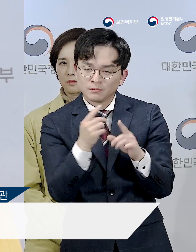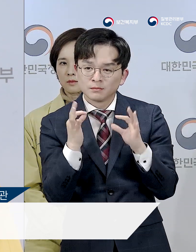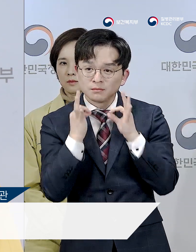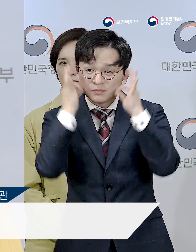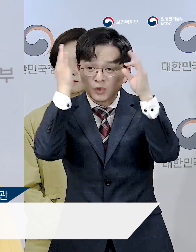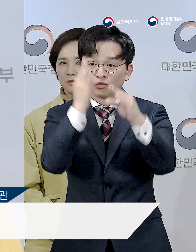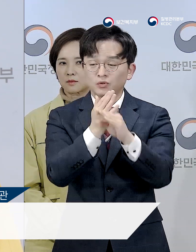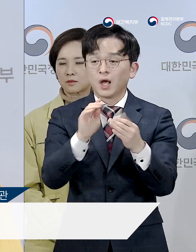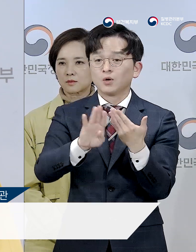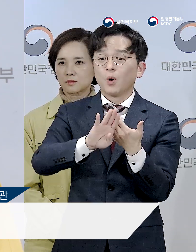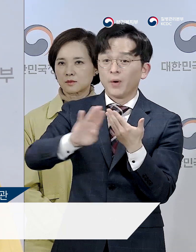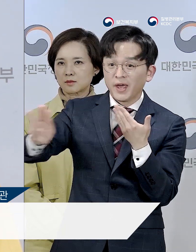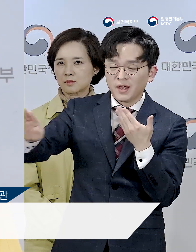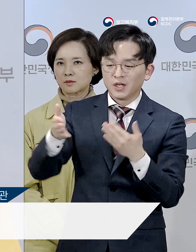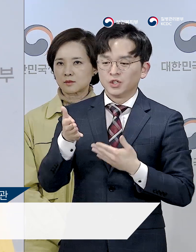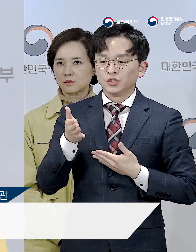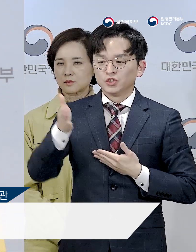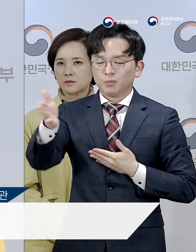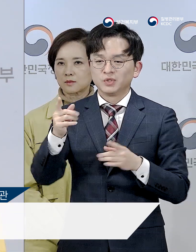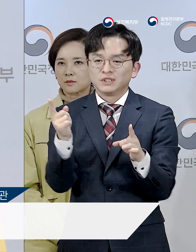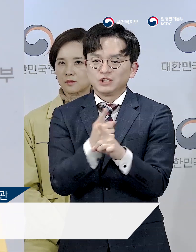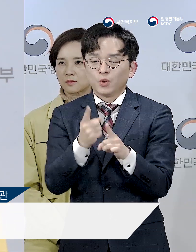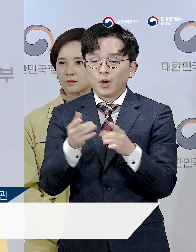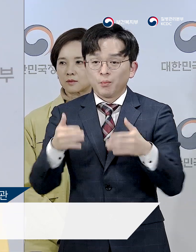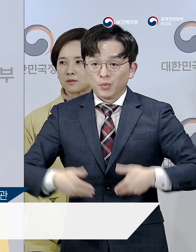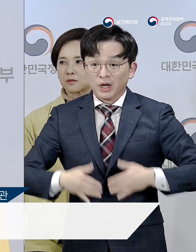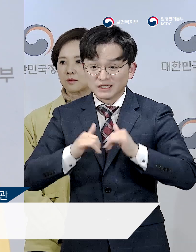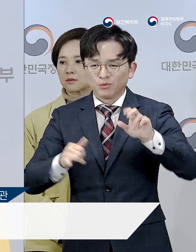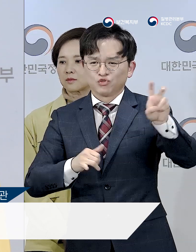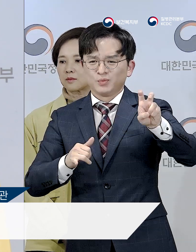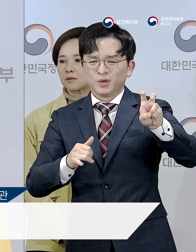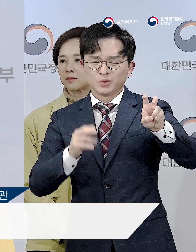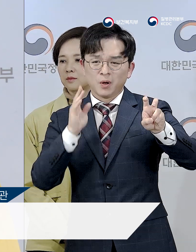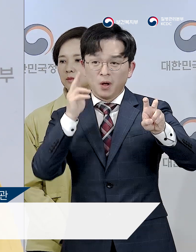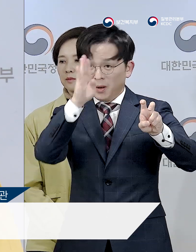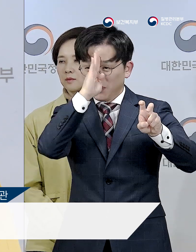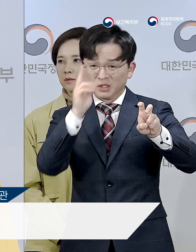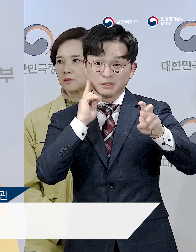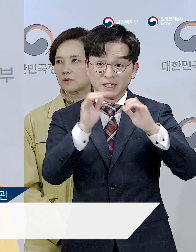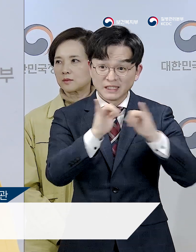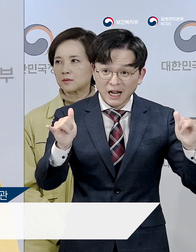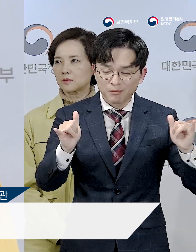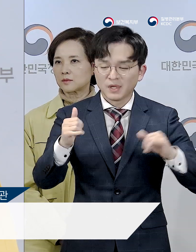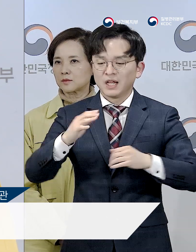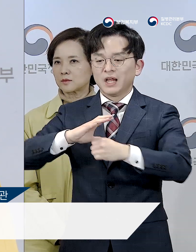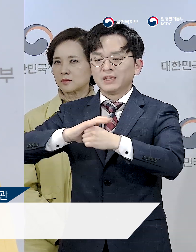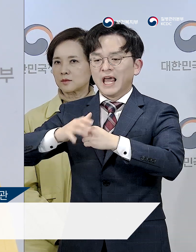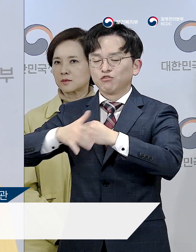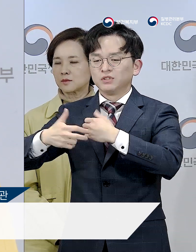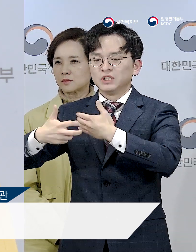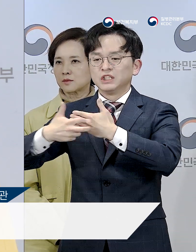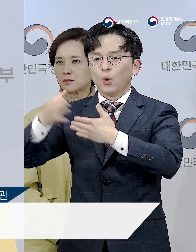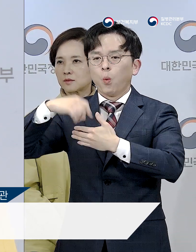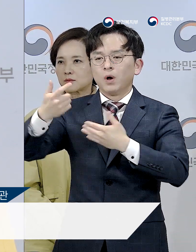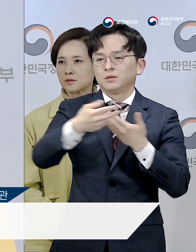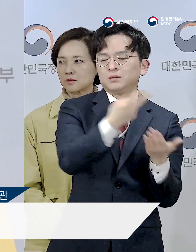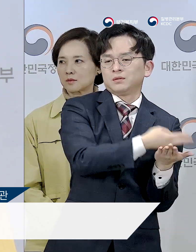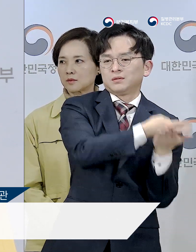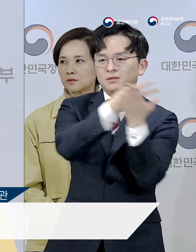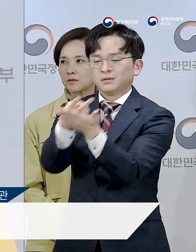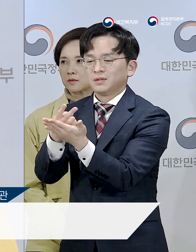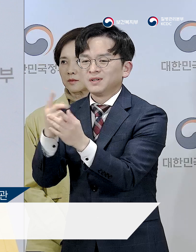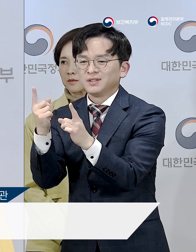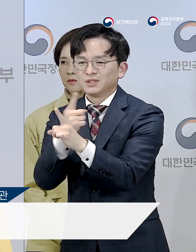그 외에 전문 치료가 필요하다고 판단되는 20명은 외부 병원으로 이송하여 안전하게 치료